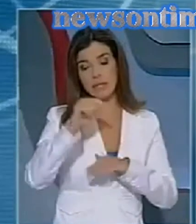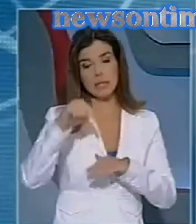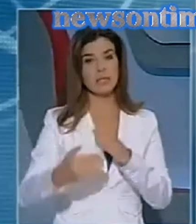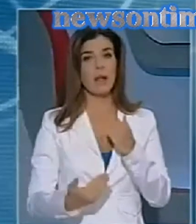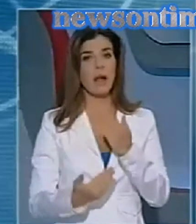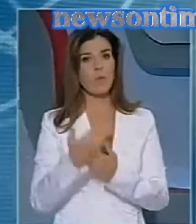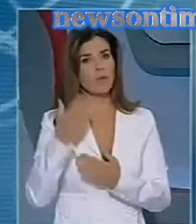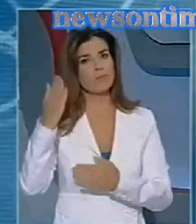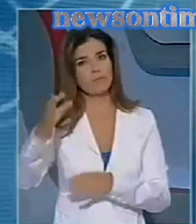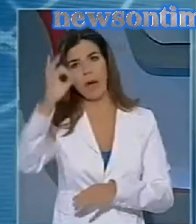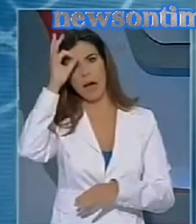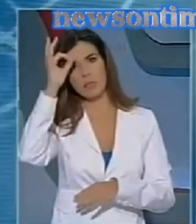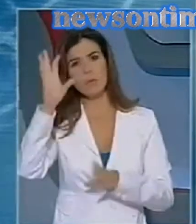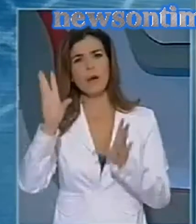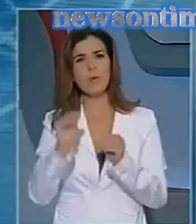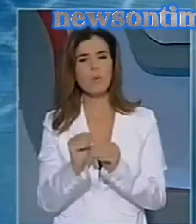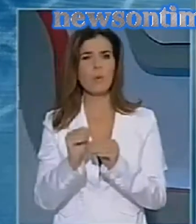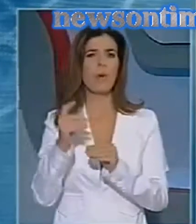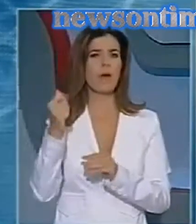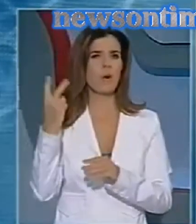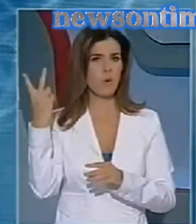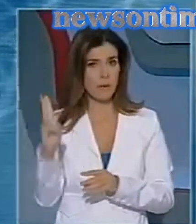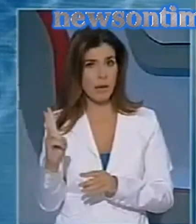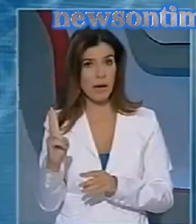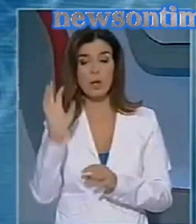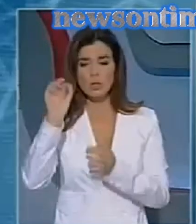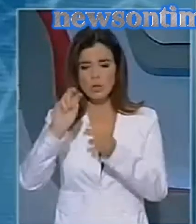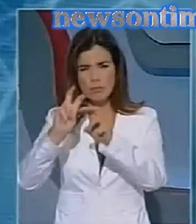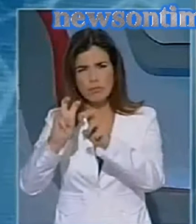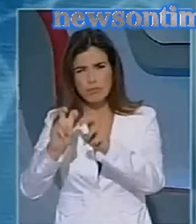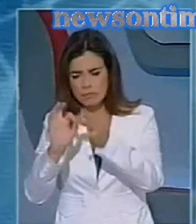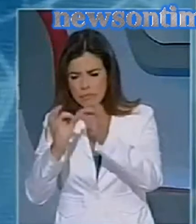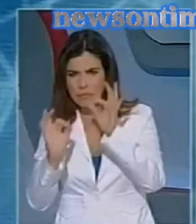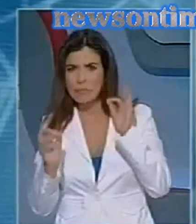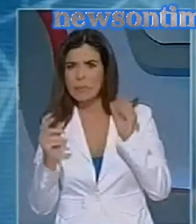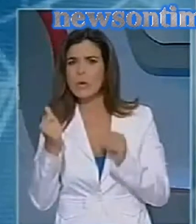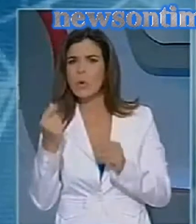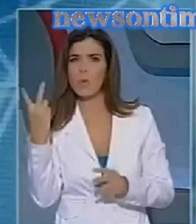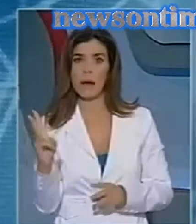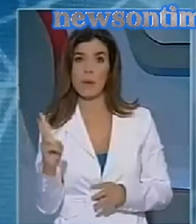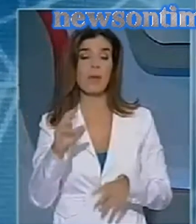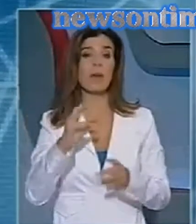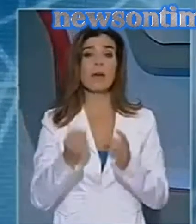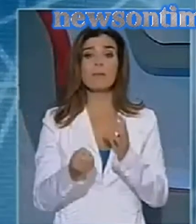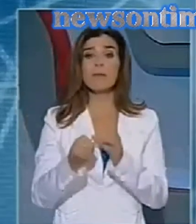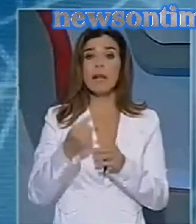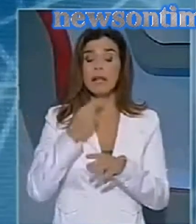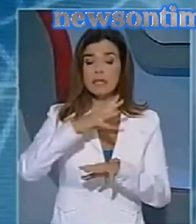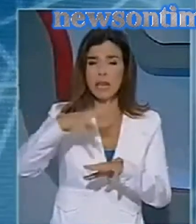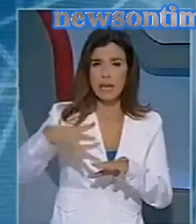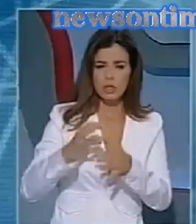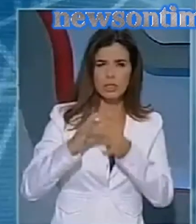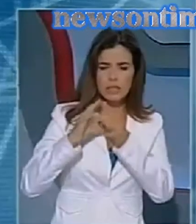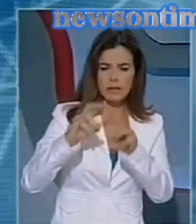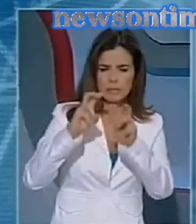βρέθηκαν από το πρωί κλιμάκια του Σώματος Δίωξης Οικονομικού Εγκλήματος προκειμένου να ερευνήσουν τα οικονομικά του κόμματος. Για περισσότερες από 4 ώρες,